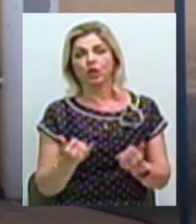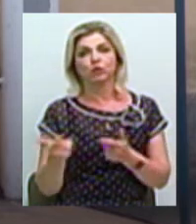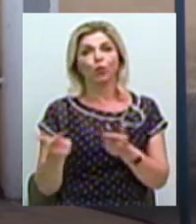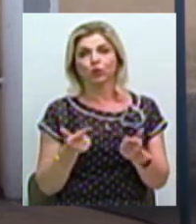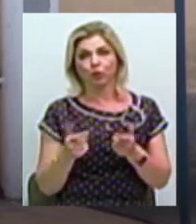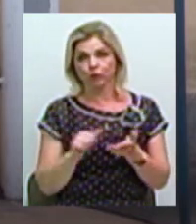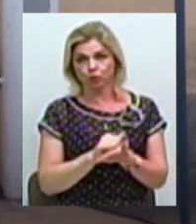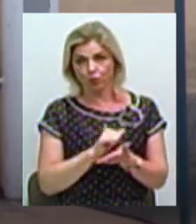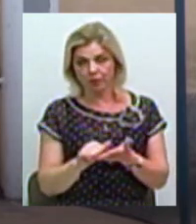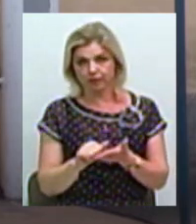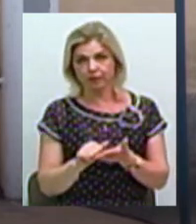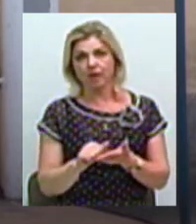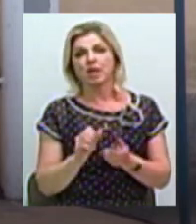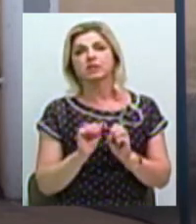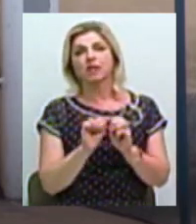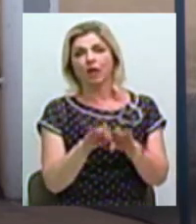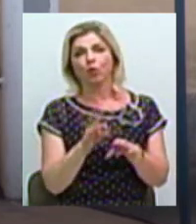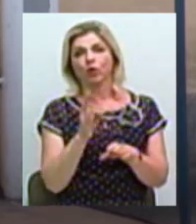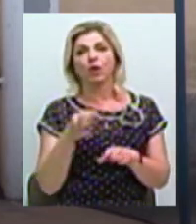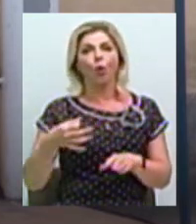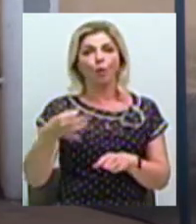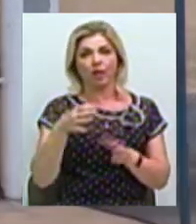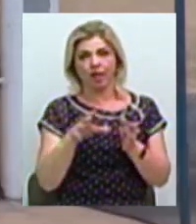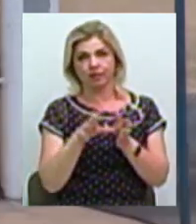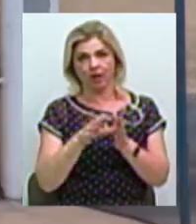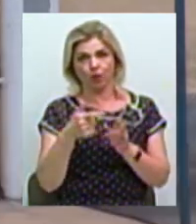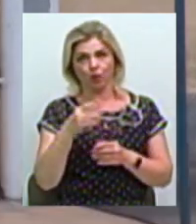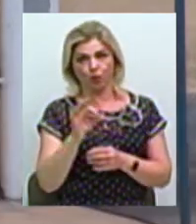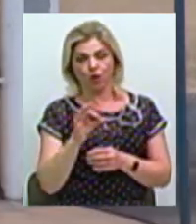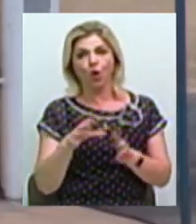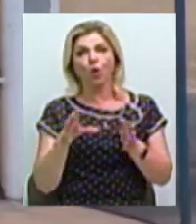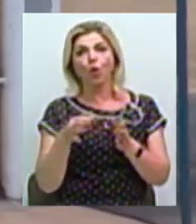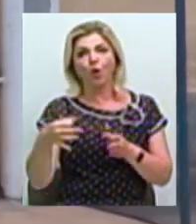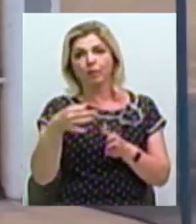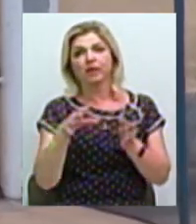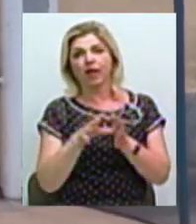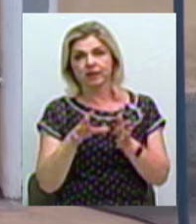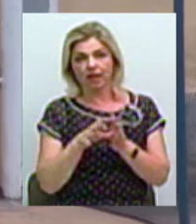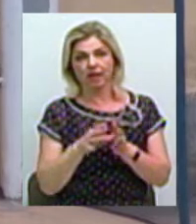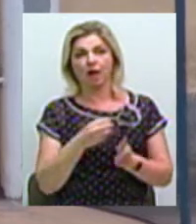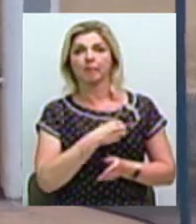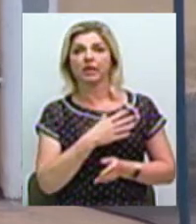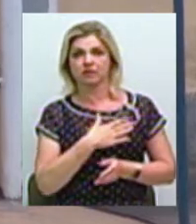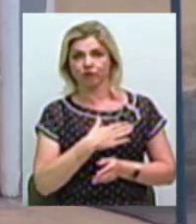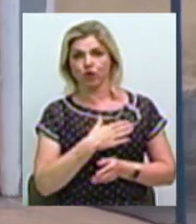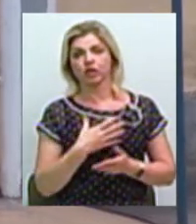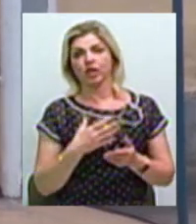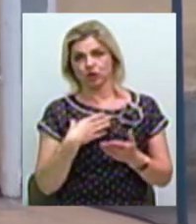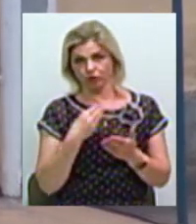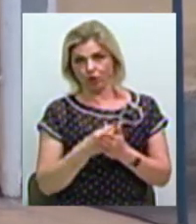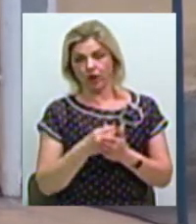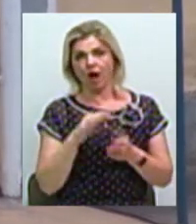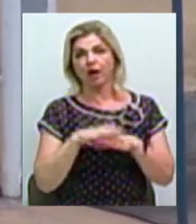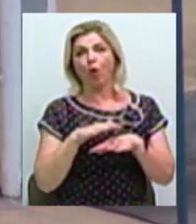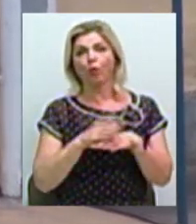Зараз люди готують документи, здають на обленерго. Обленерго виписує, якби присвоює особисті рахунки,